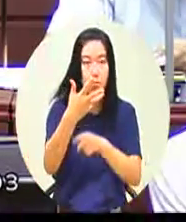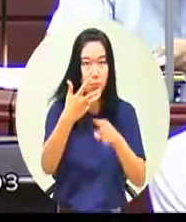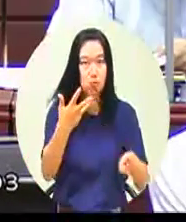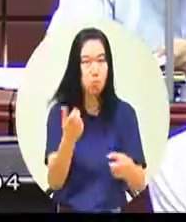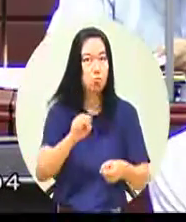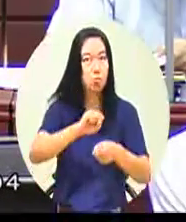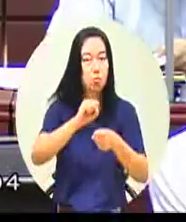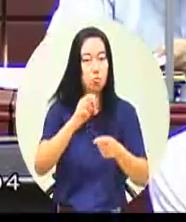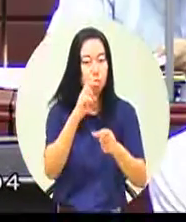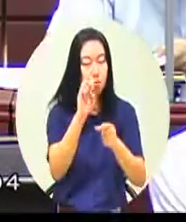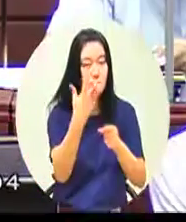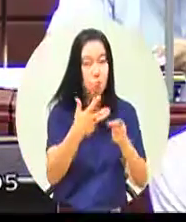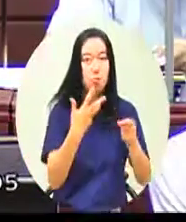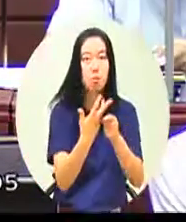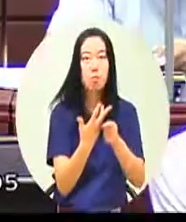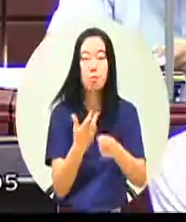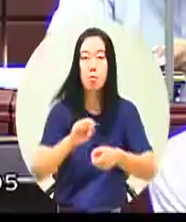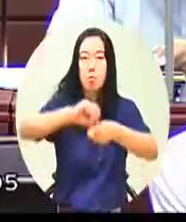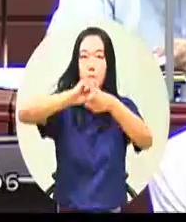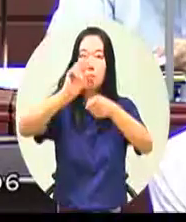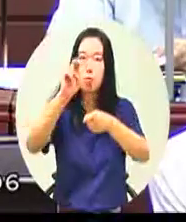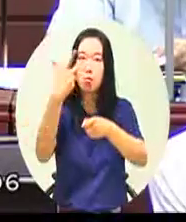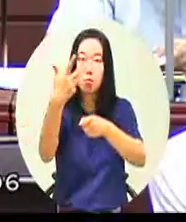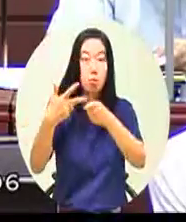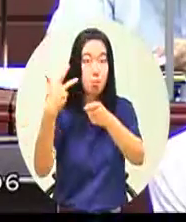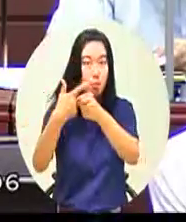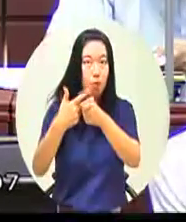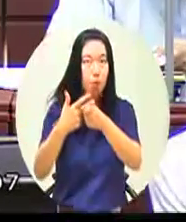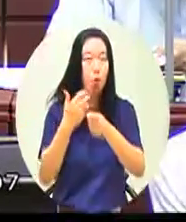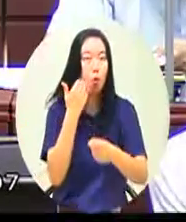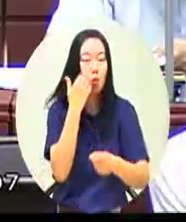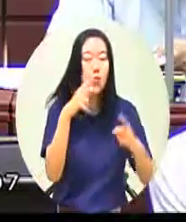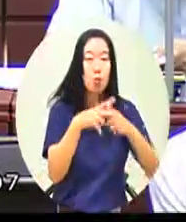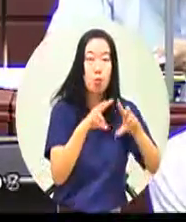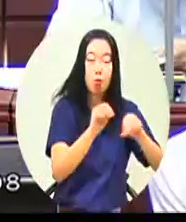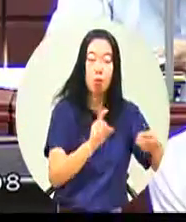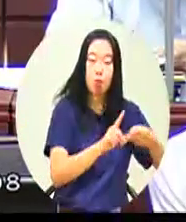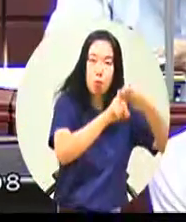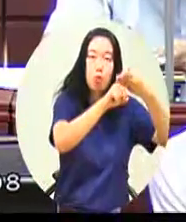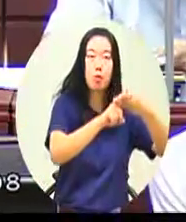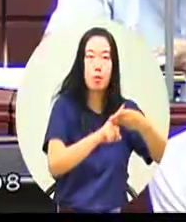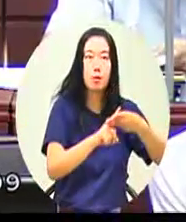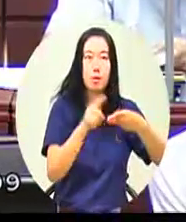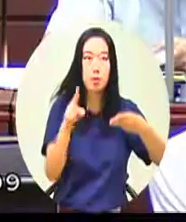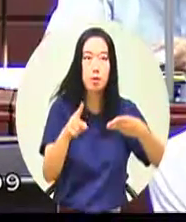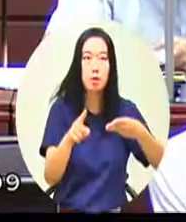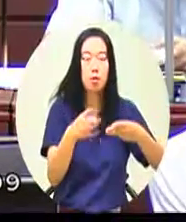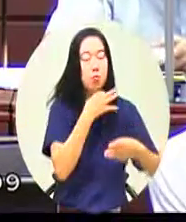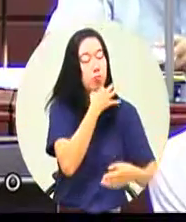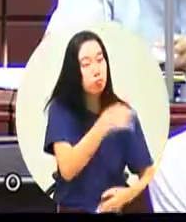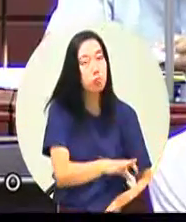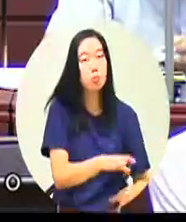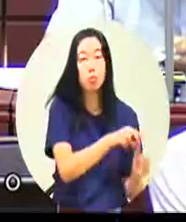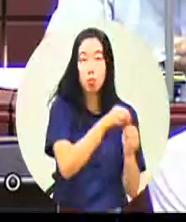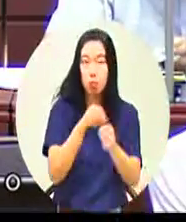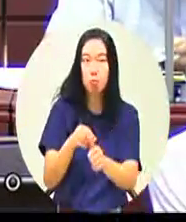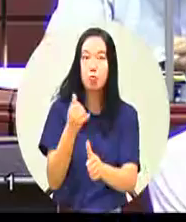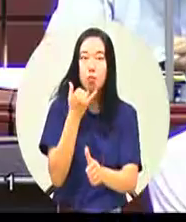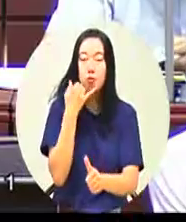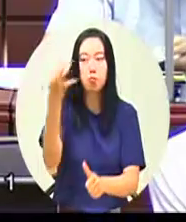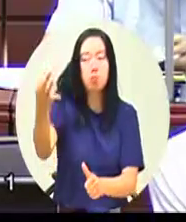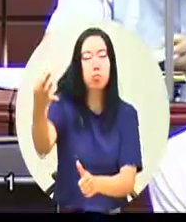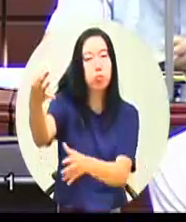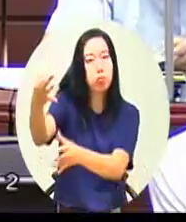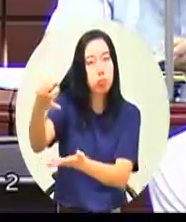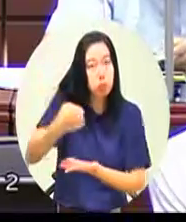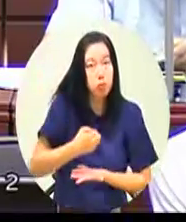27年。另外，如果这些这小地主不愿意去领取，不愿意去安置的话，他可以领取现金救